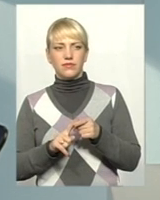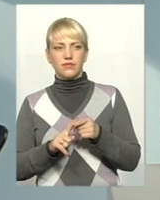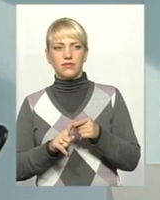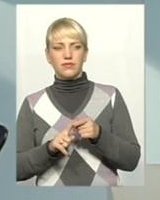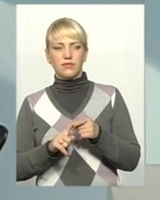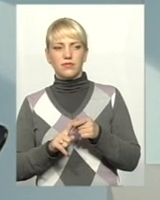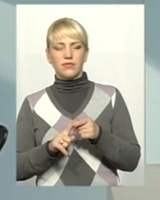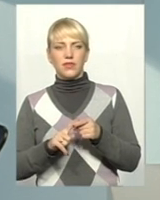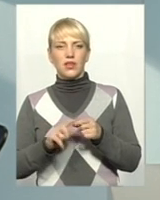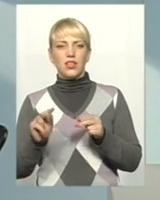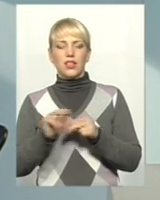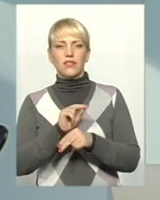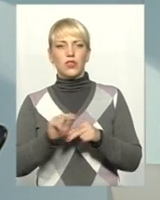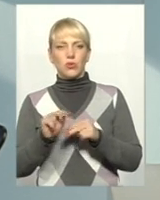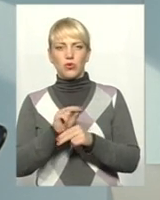ліквідувати ямковий ремонт.